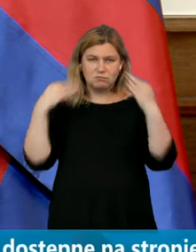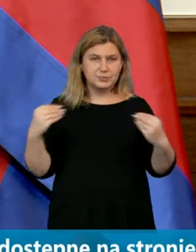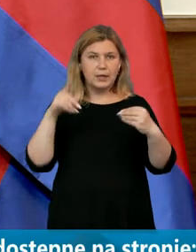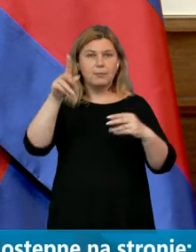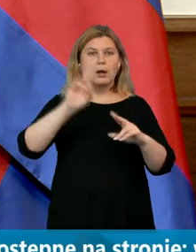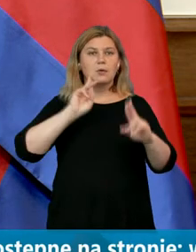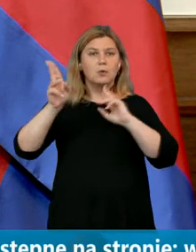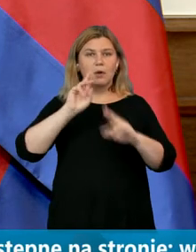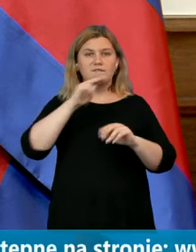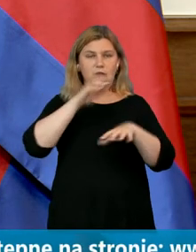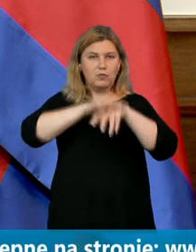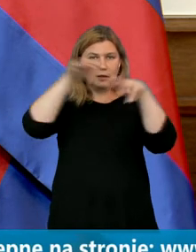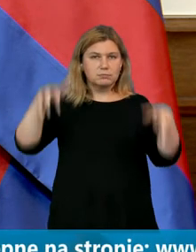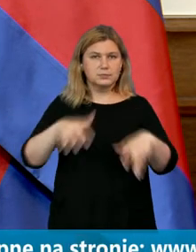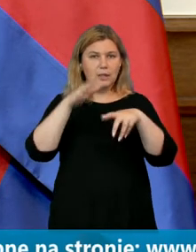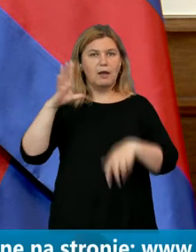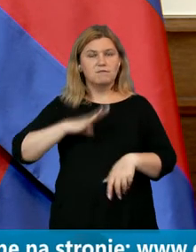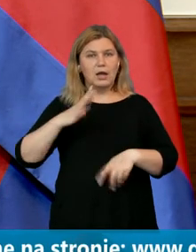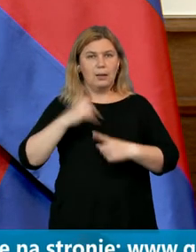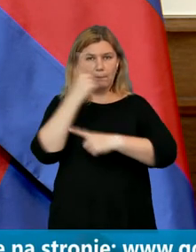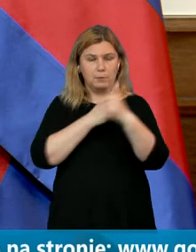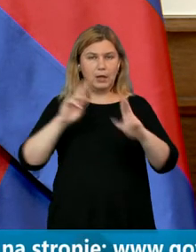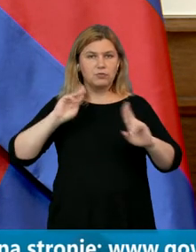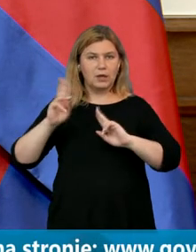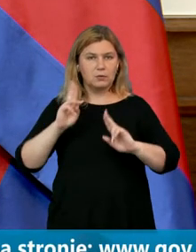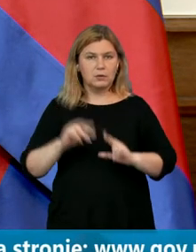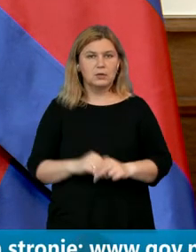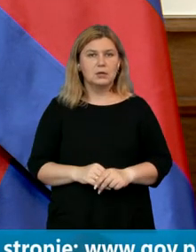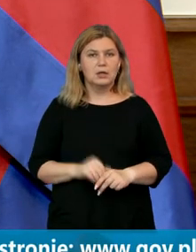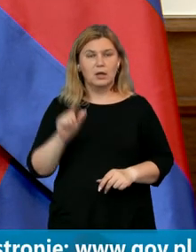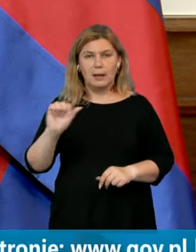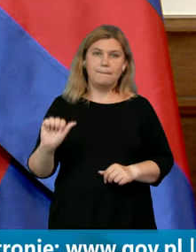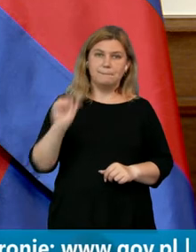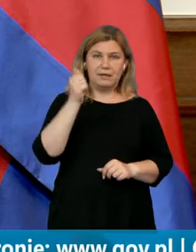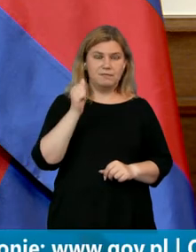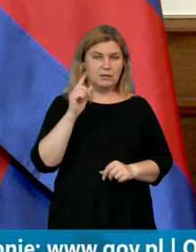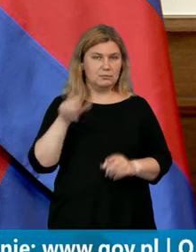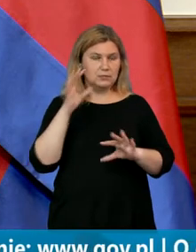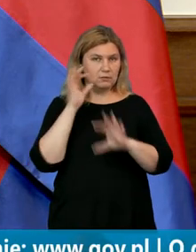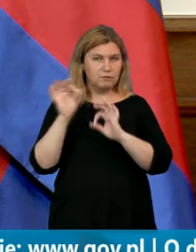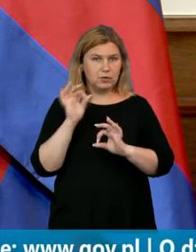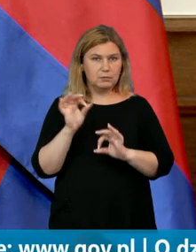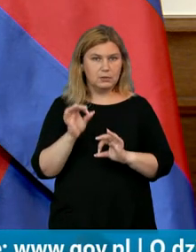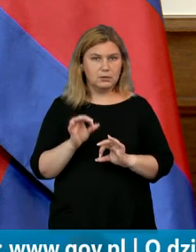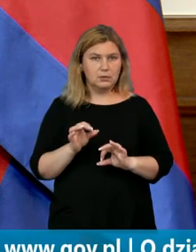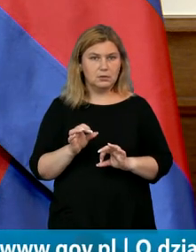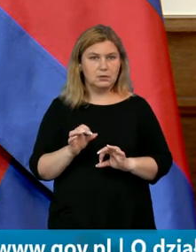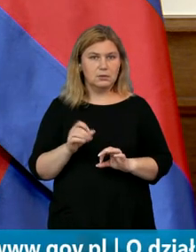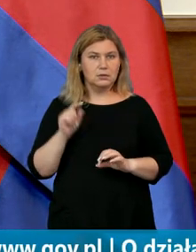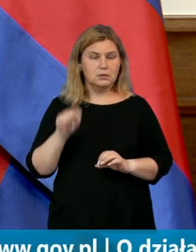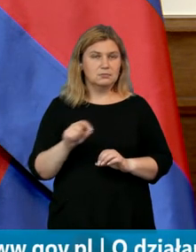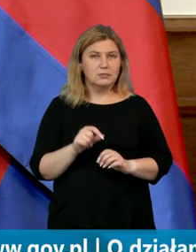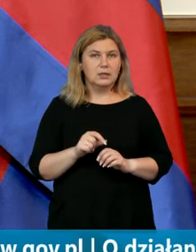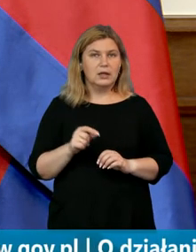wydaje padająca woda z fontan. Warto pomyśleć o nagłośnieniu. No jest to pierwszy sygnał w tej sprawie, pani Paulino. Natomiast